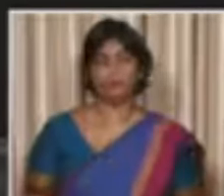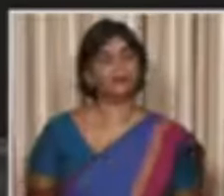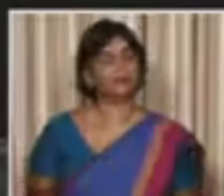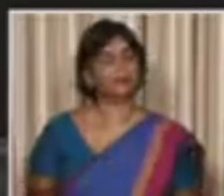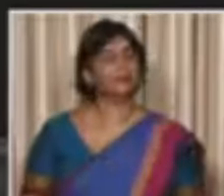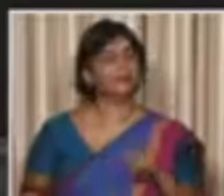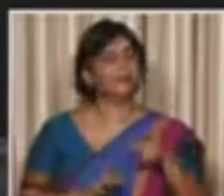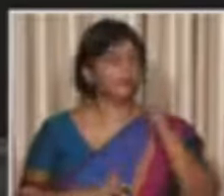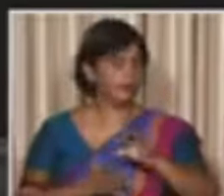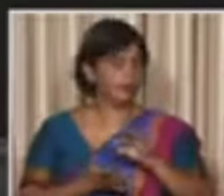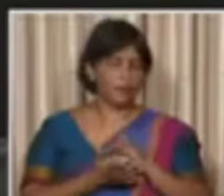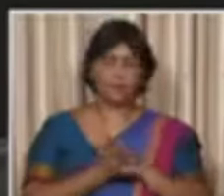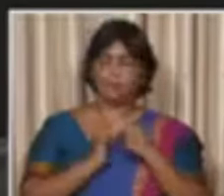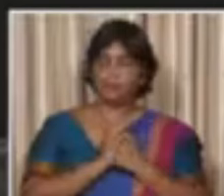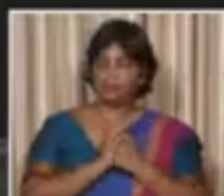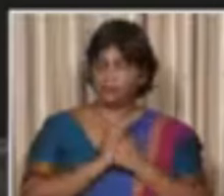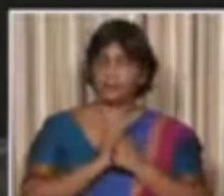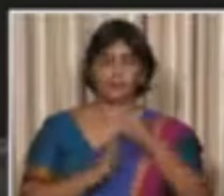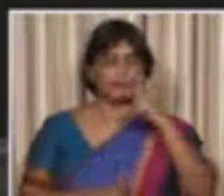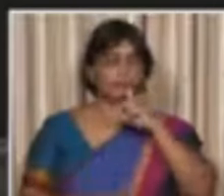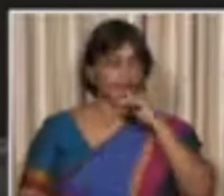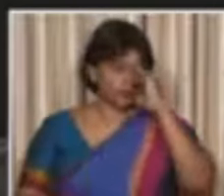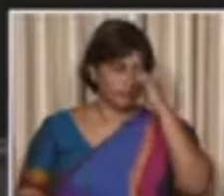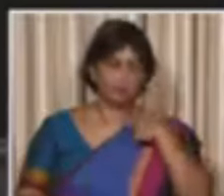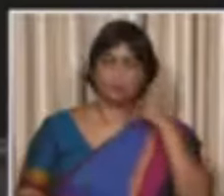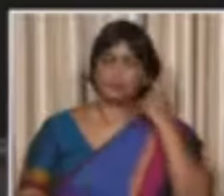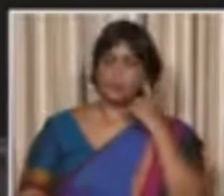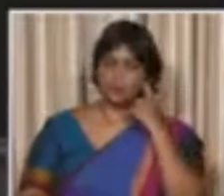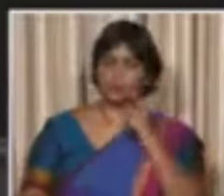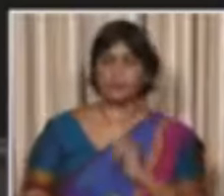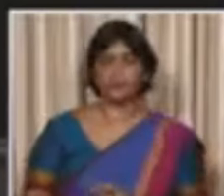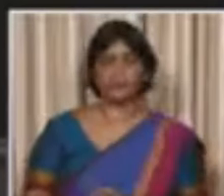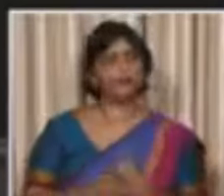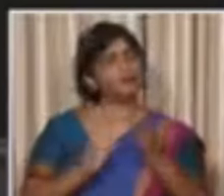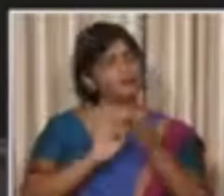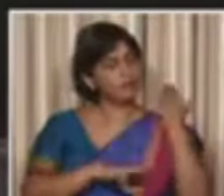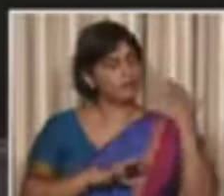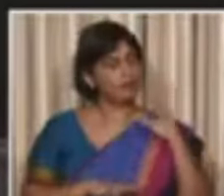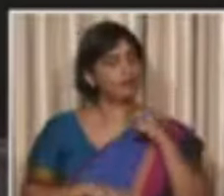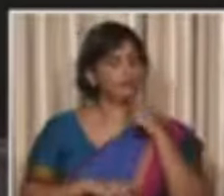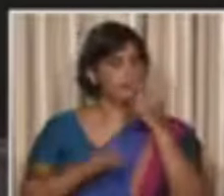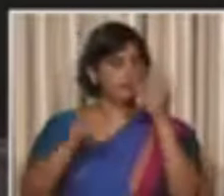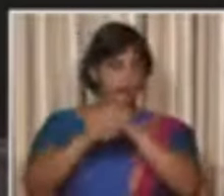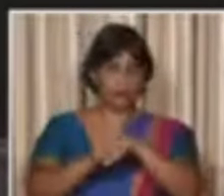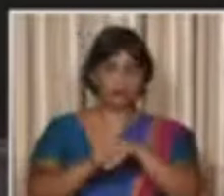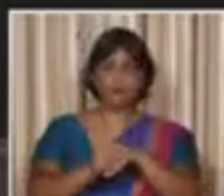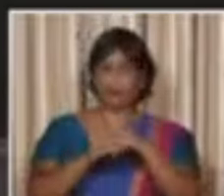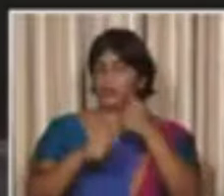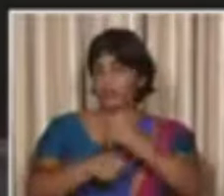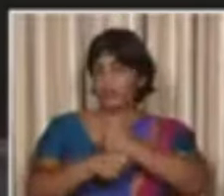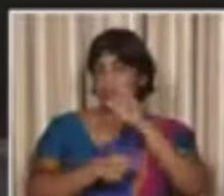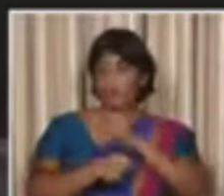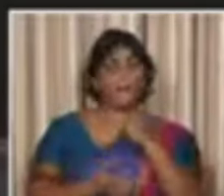විශේෂයෙන්ම ගරු නියෝජ්‍ය කතානායකතුමනි අපි දන්නවා කාලයක් දැන් ඒගොල්ලෝ ඉන්නේ එහා පැත්තේ මේ